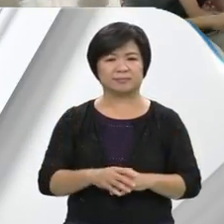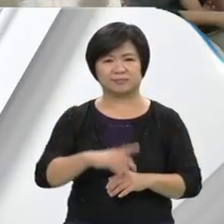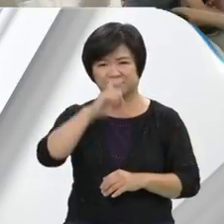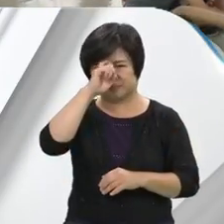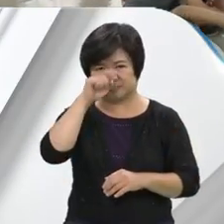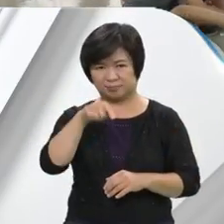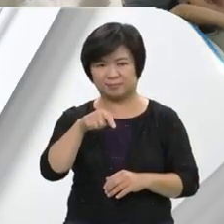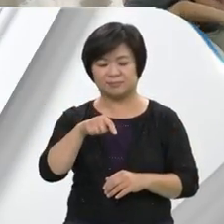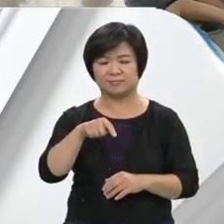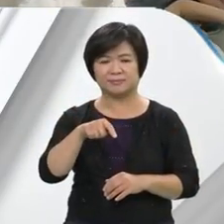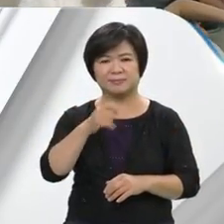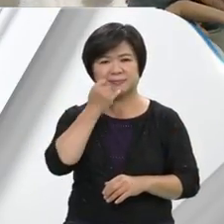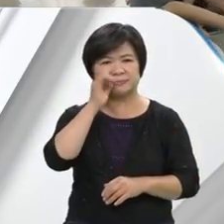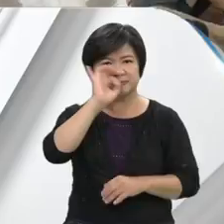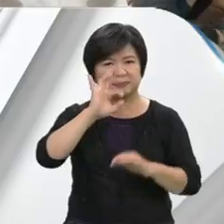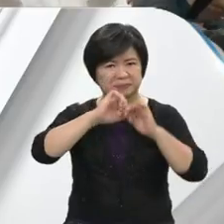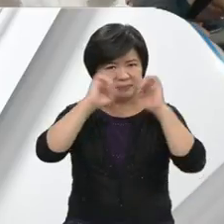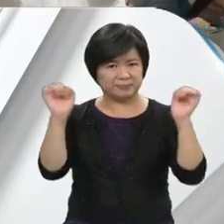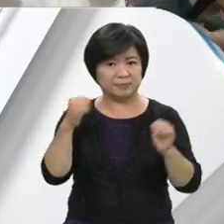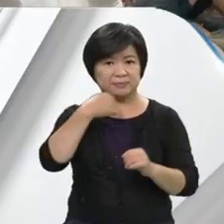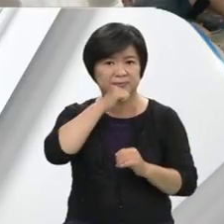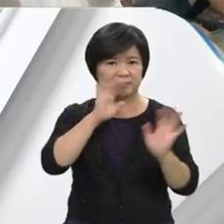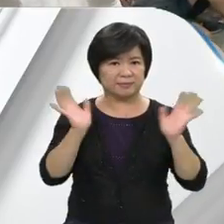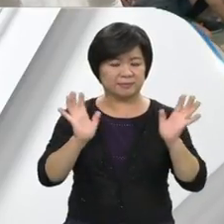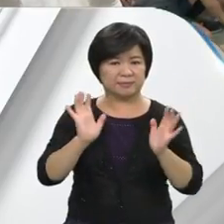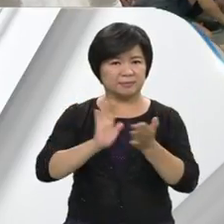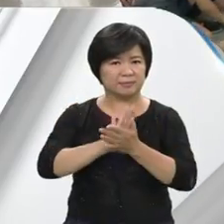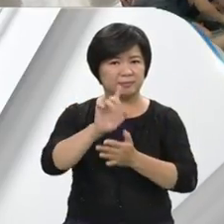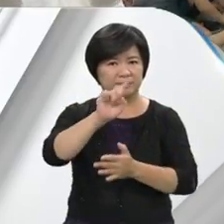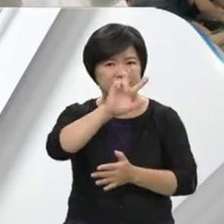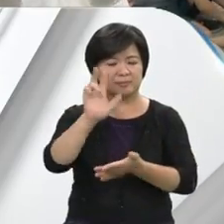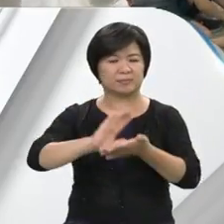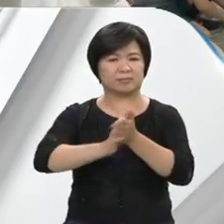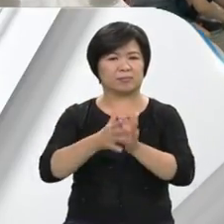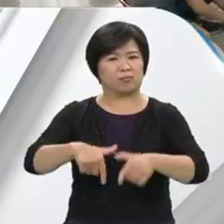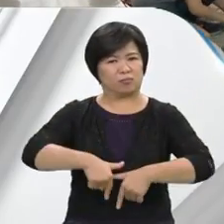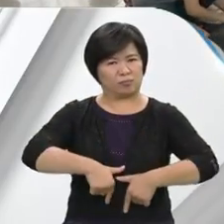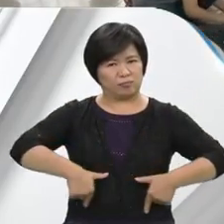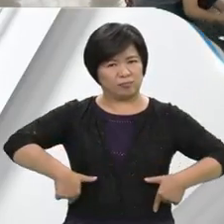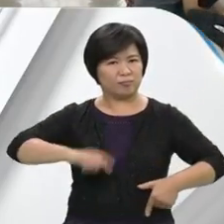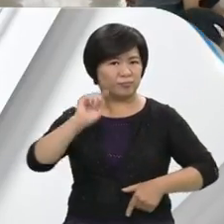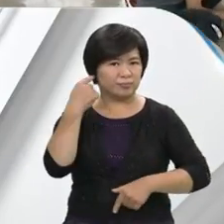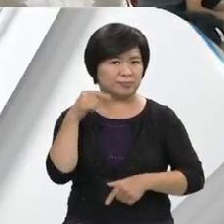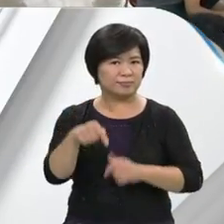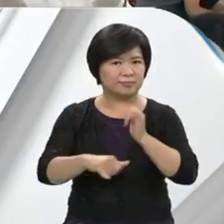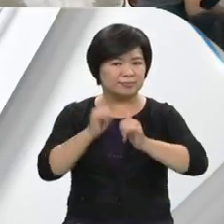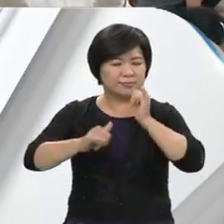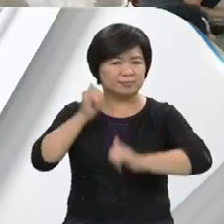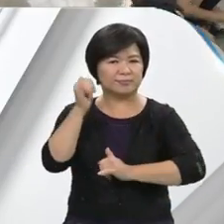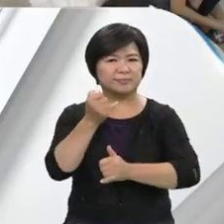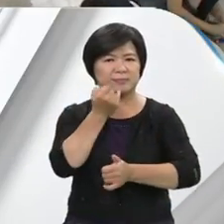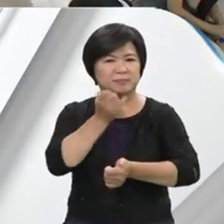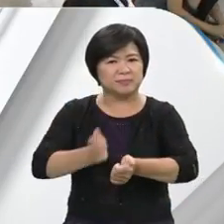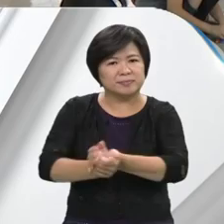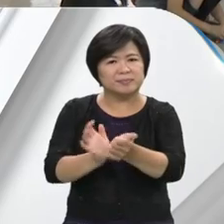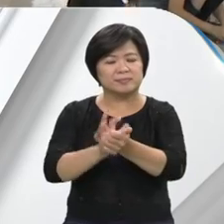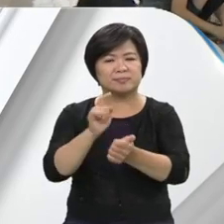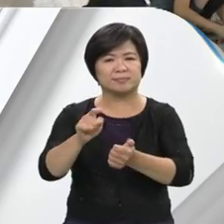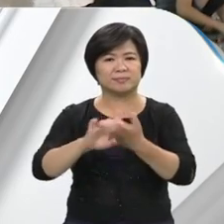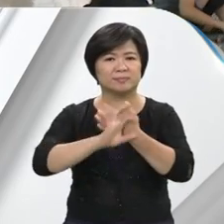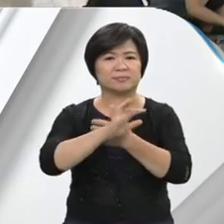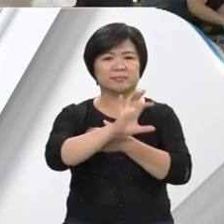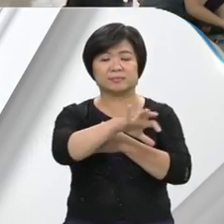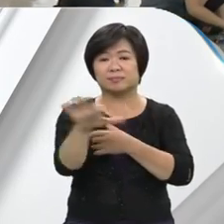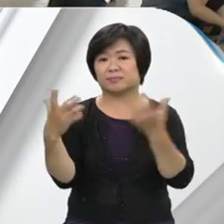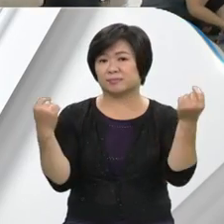们，然后找到我们台湾孩子有一天变勇敢的故事，然后用这个故事去激励全世界，我想跟他们一